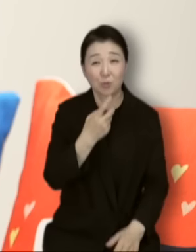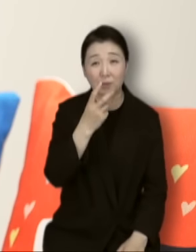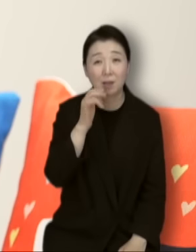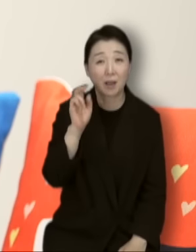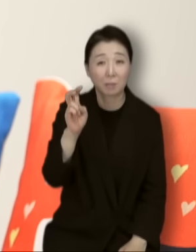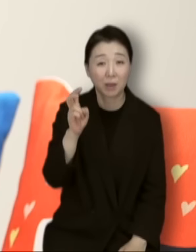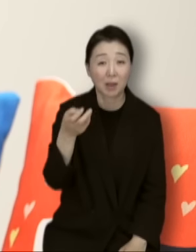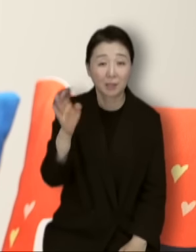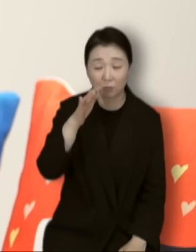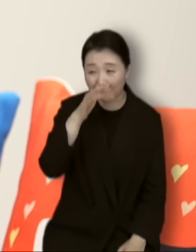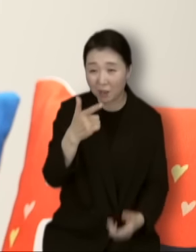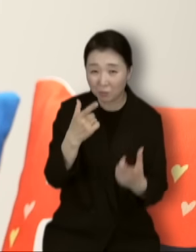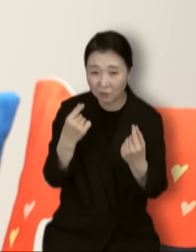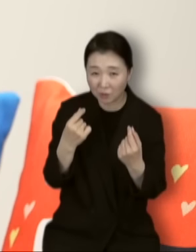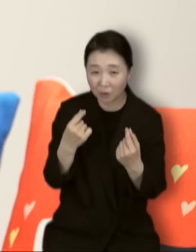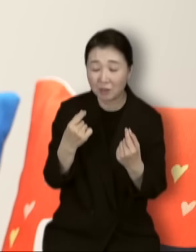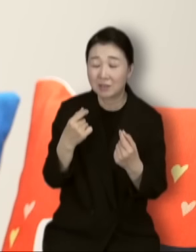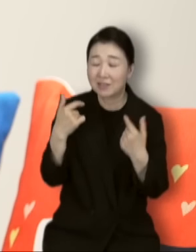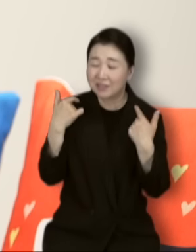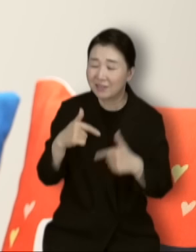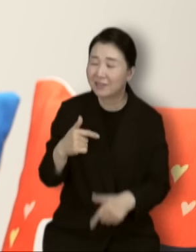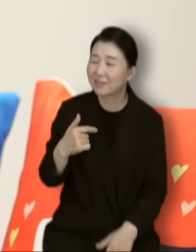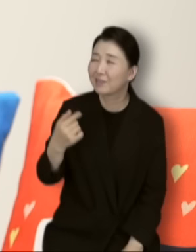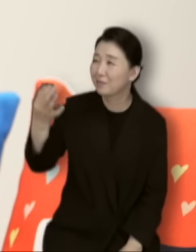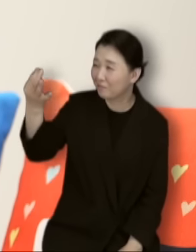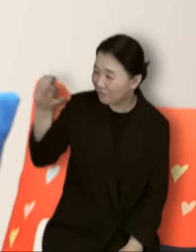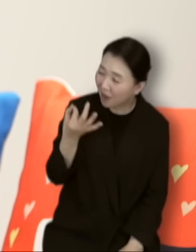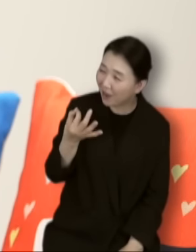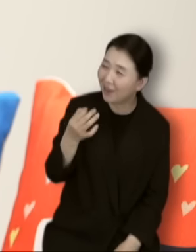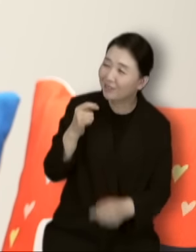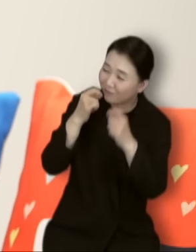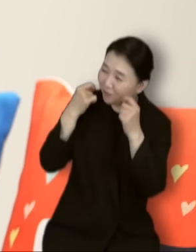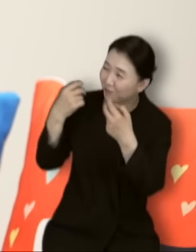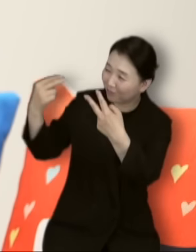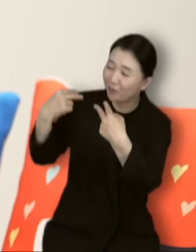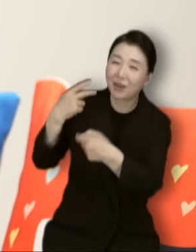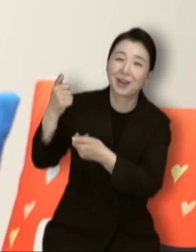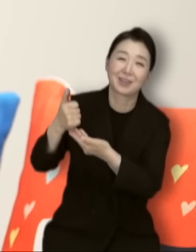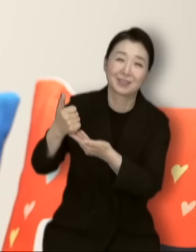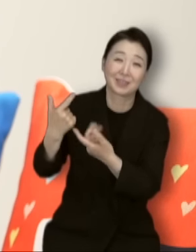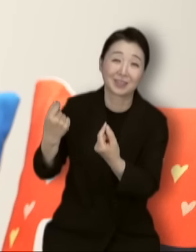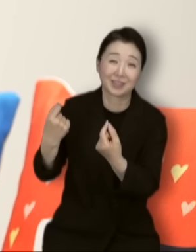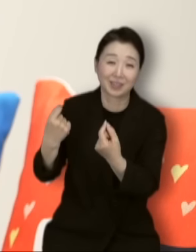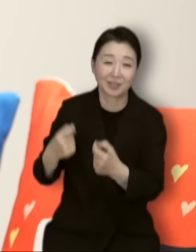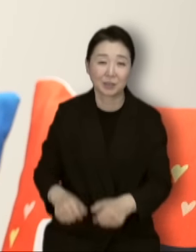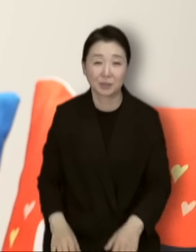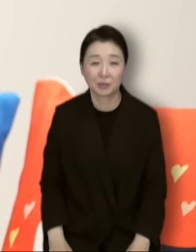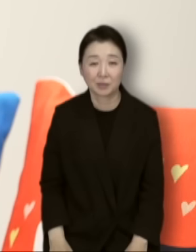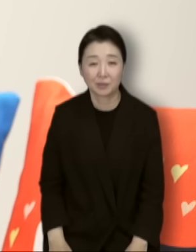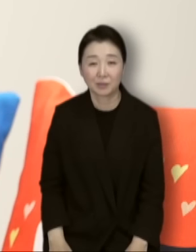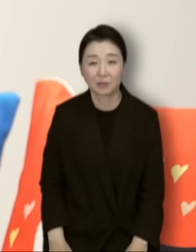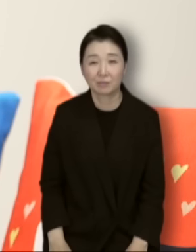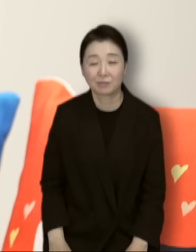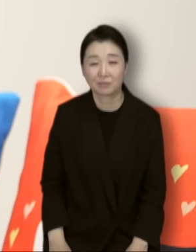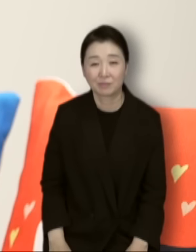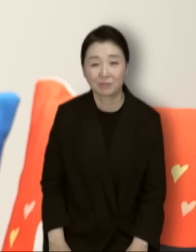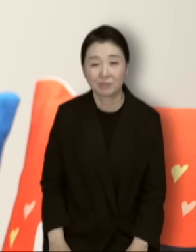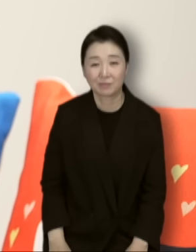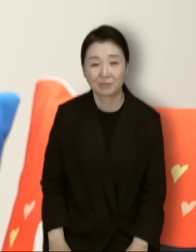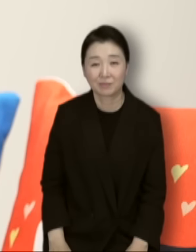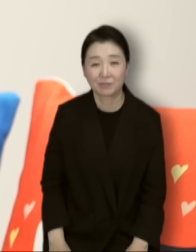없으셨겠죠 근데 우리들을 바보처럼 치을 흘리 그냥 하염없이 웃으시는 하나님음 그냥